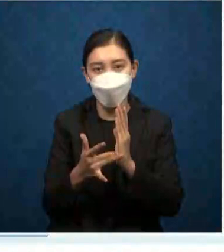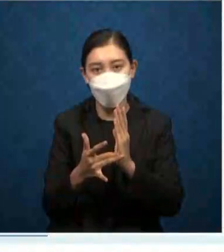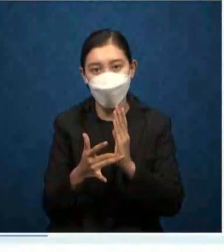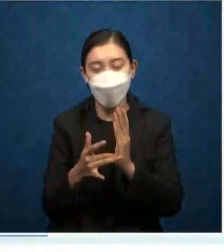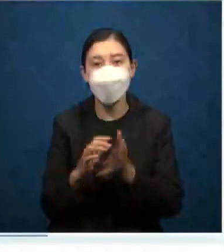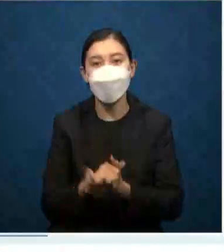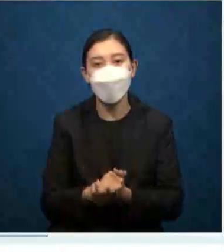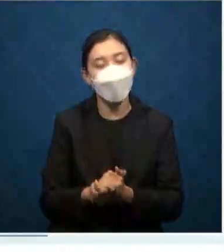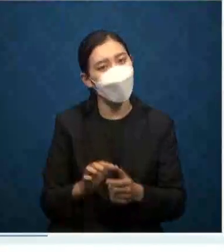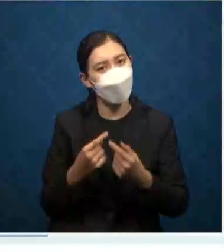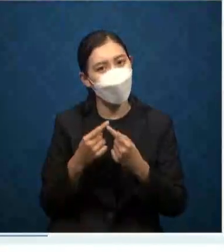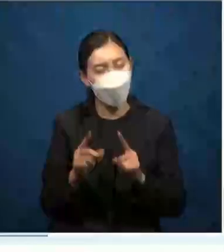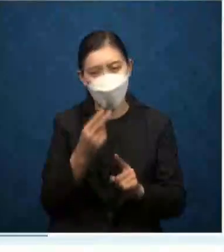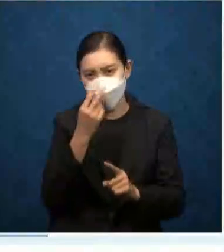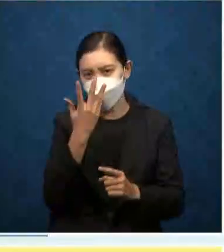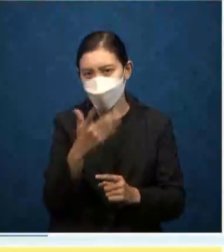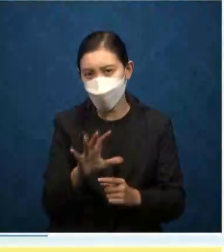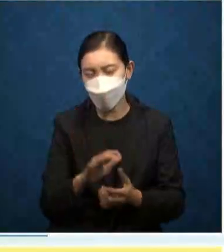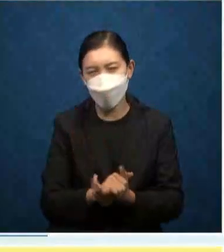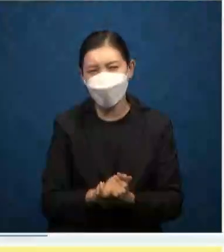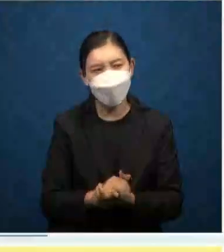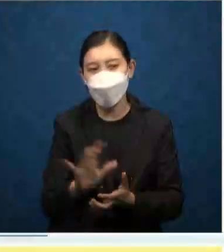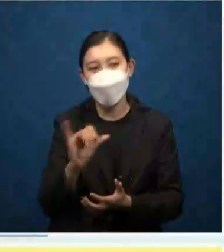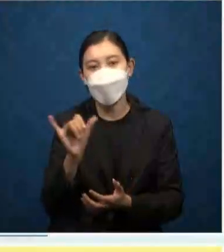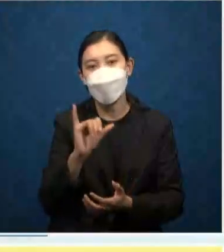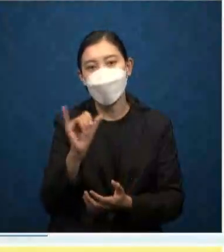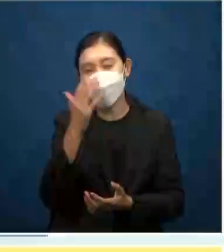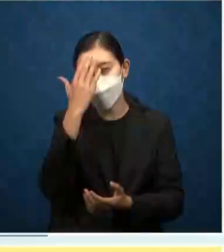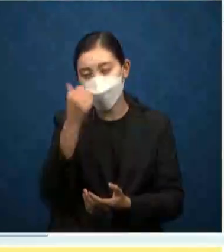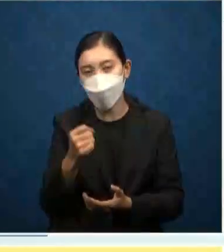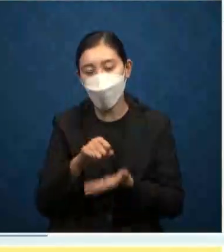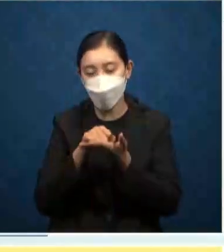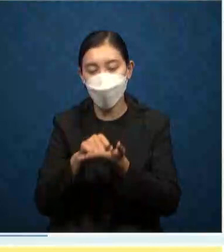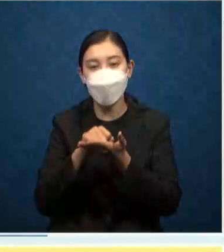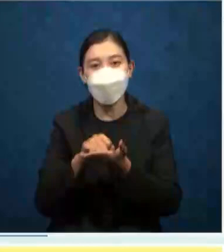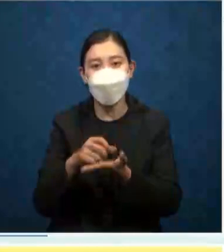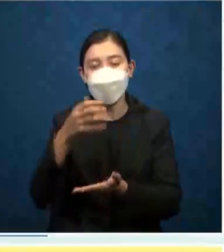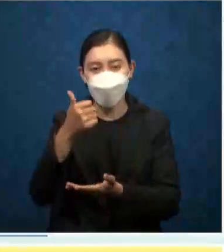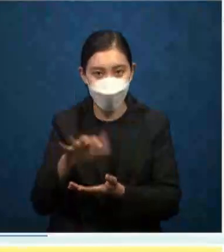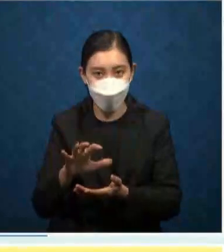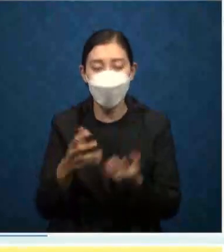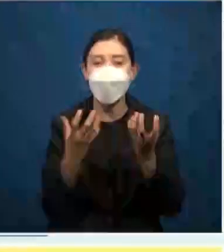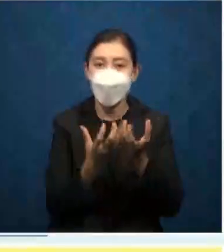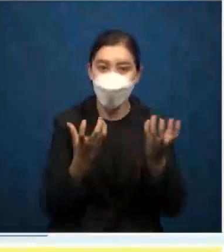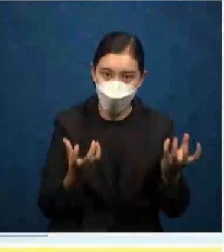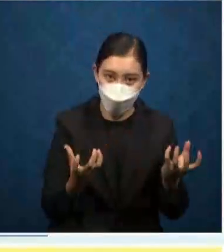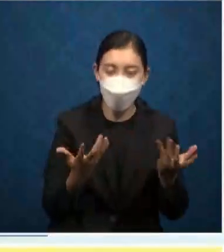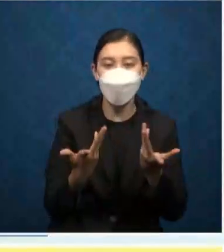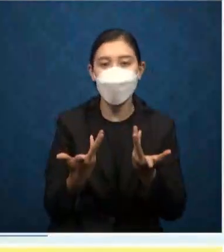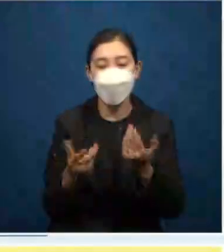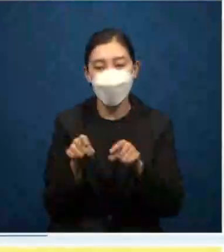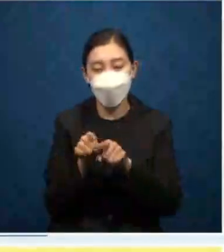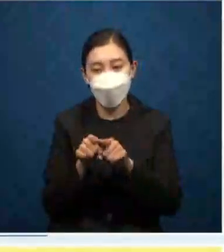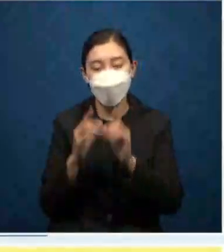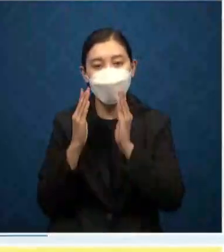ไม่แตกพอที่เราจะยกระดับให้เป็นบริการให้เป็นสินค้าให้เป็นการดึงดูดนักท่องเที่ยวเ